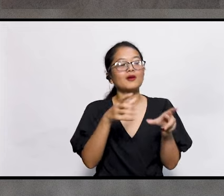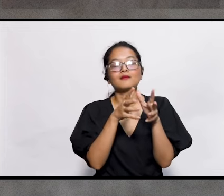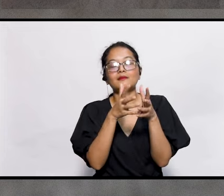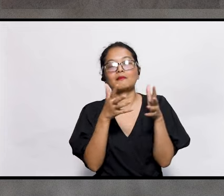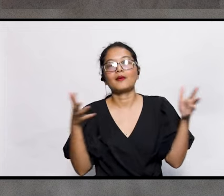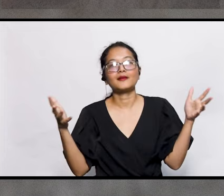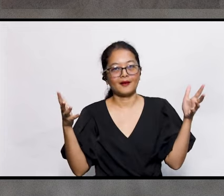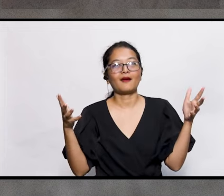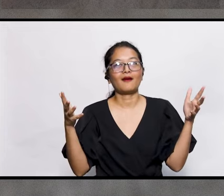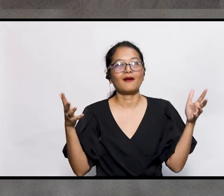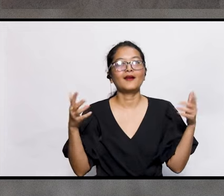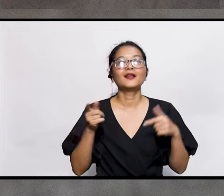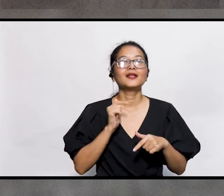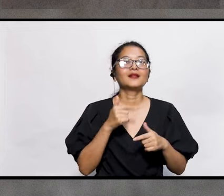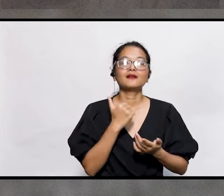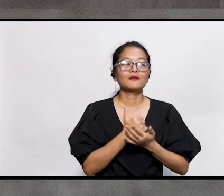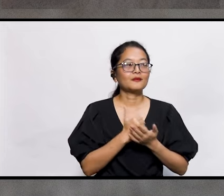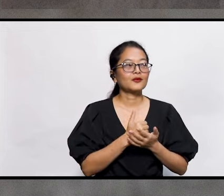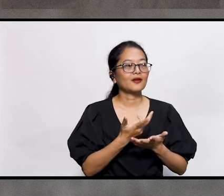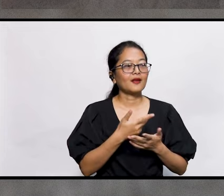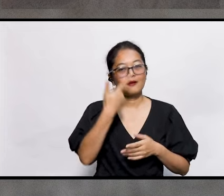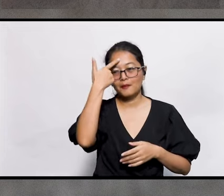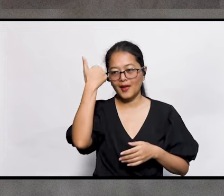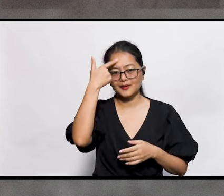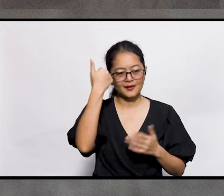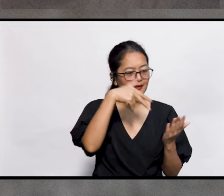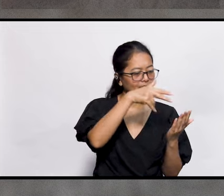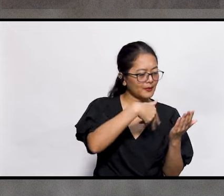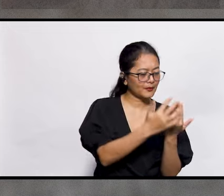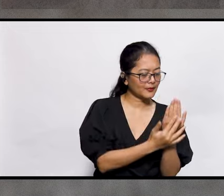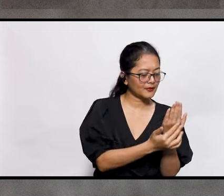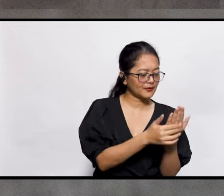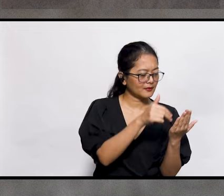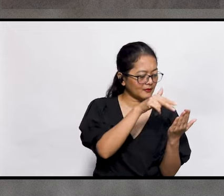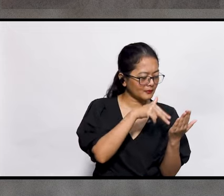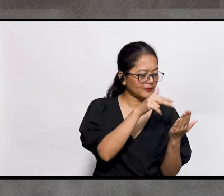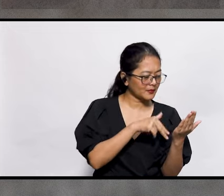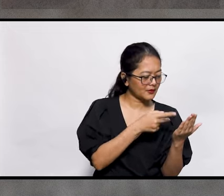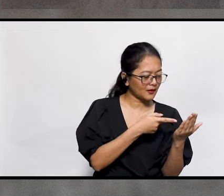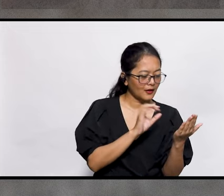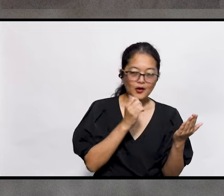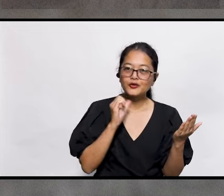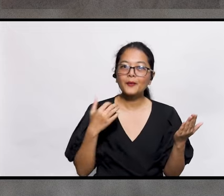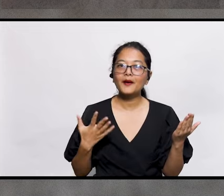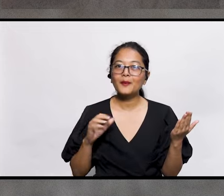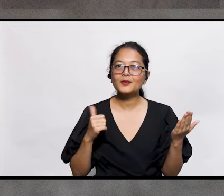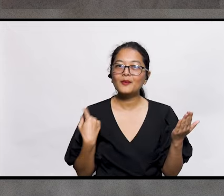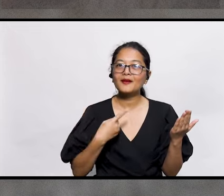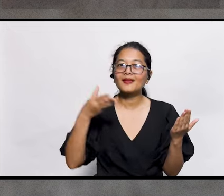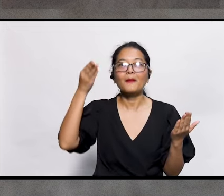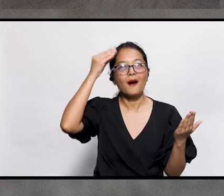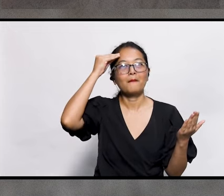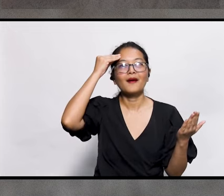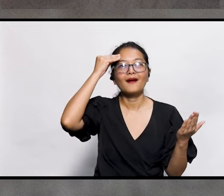this is this is study you read your Bible supaya Anda bisa tahu